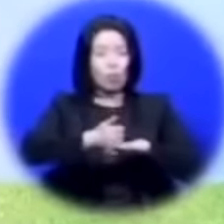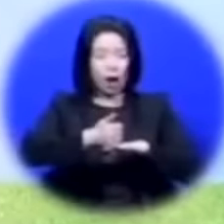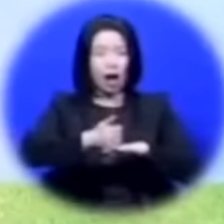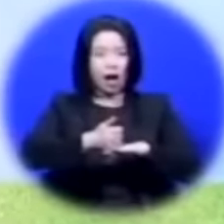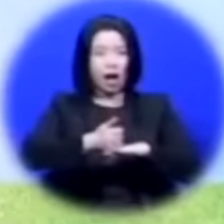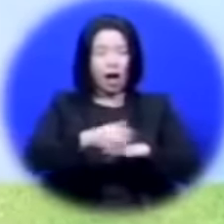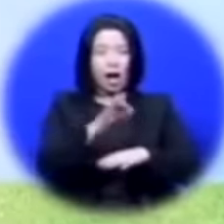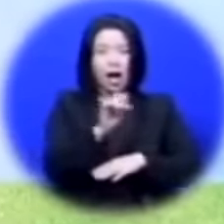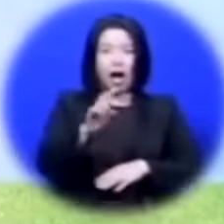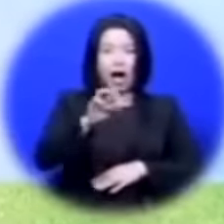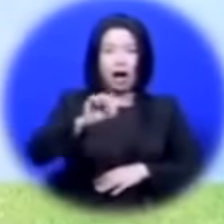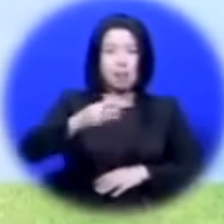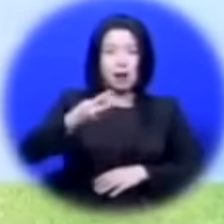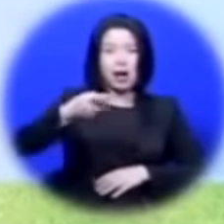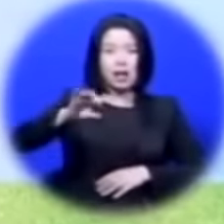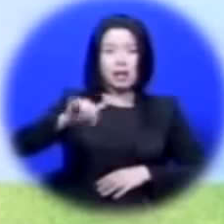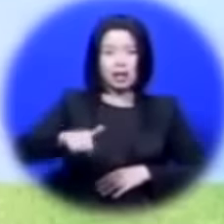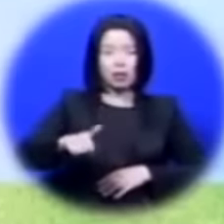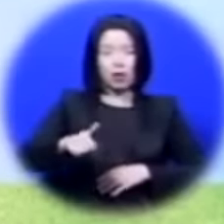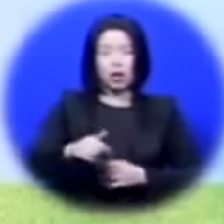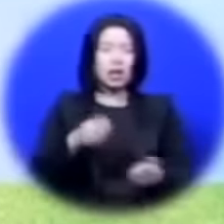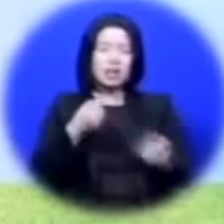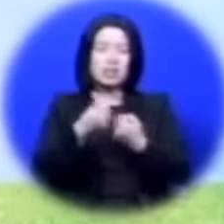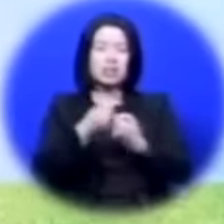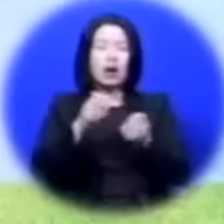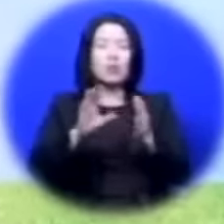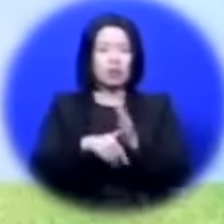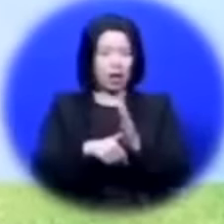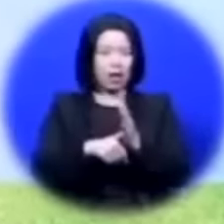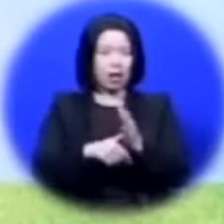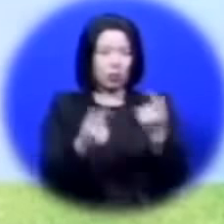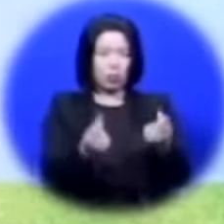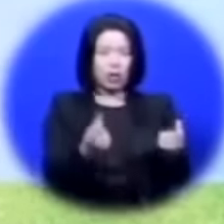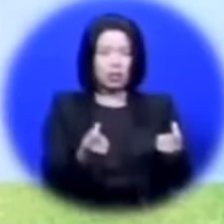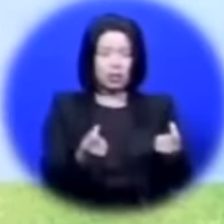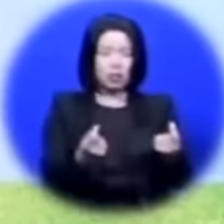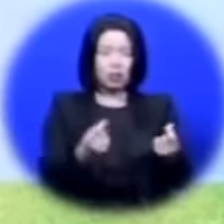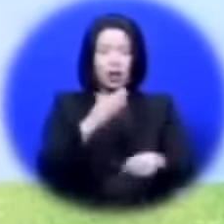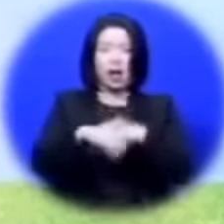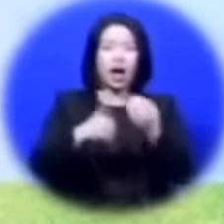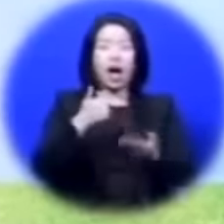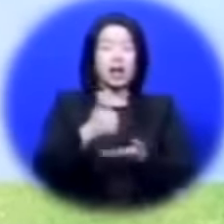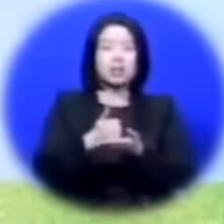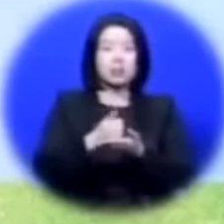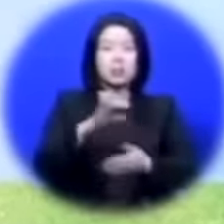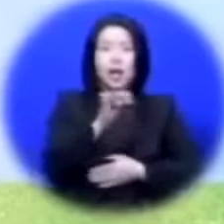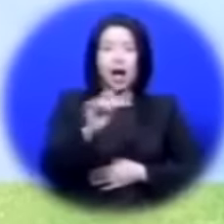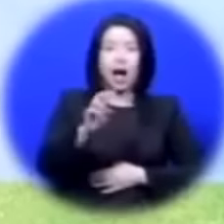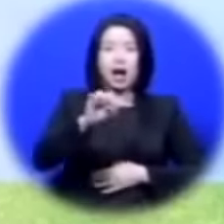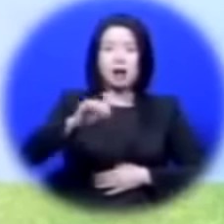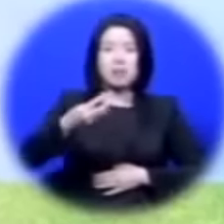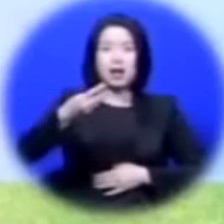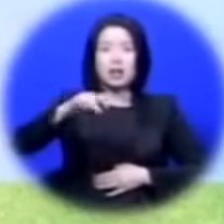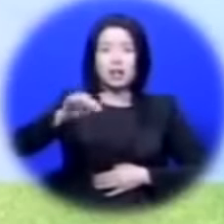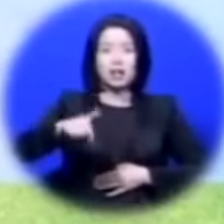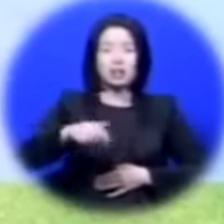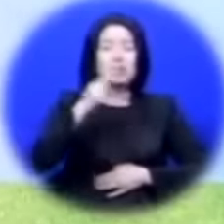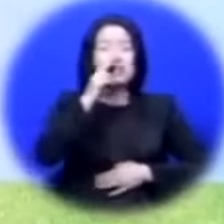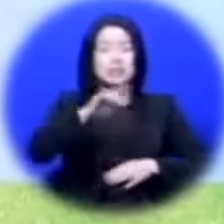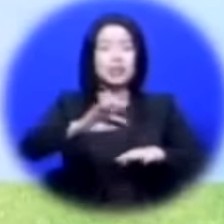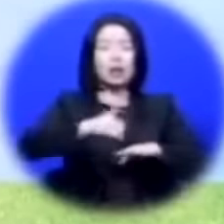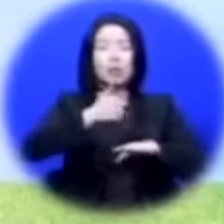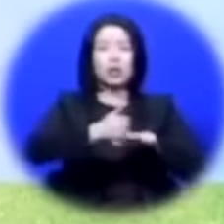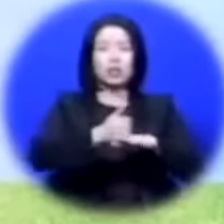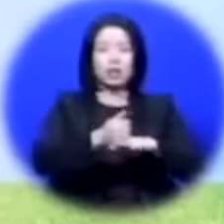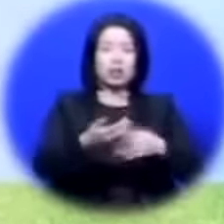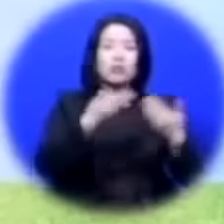아말렉과 싸울 때 그랬습니다 하나님은 아말렉을 사울에게 붙여 주시겠다고 그랬습니다 이제 나가서